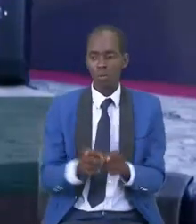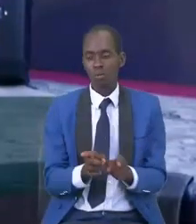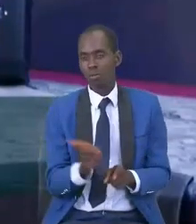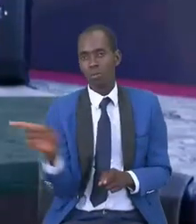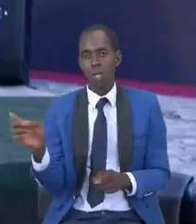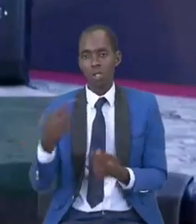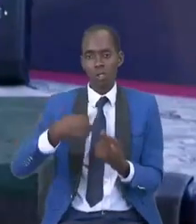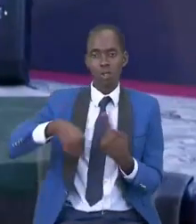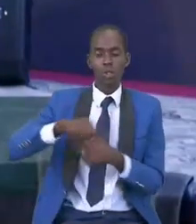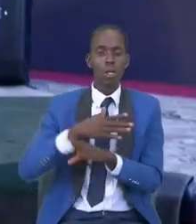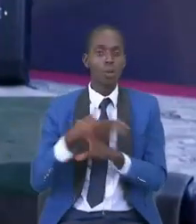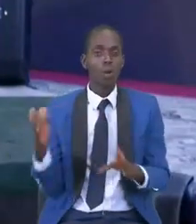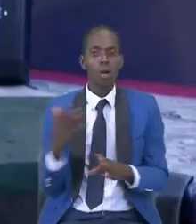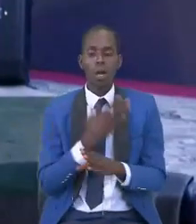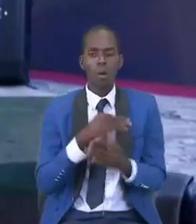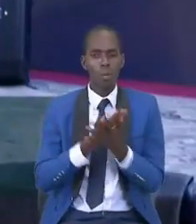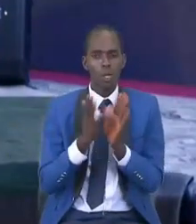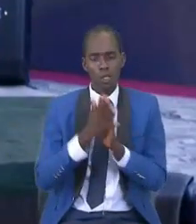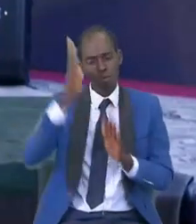Jonas,